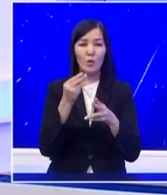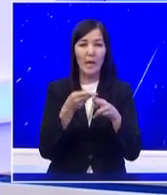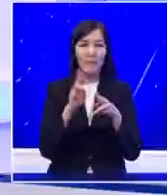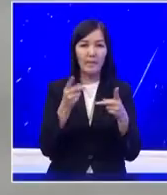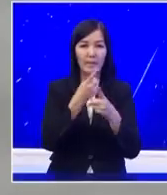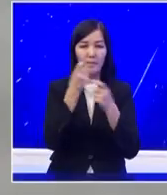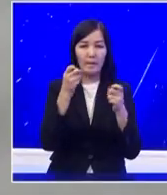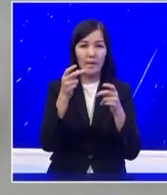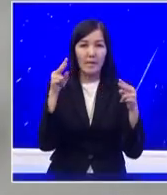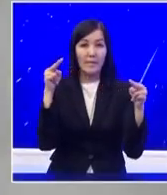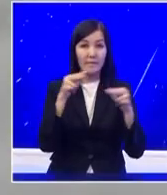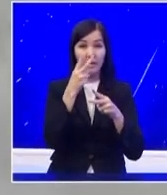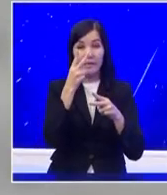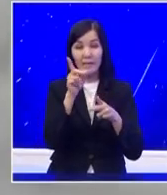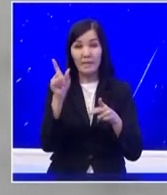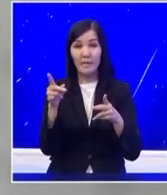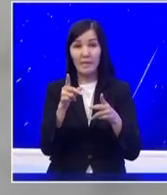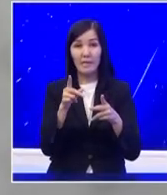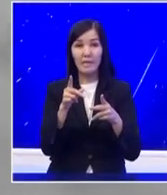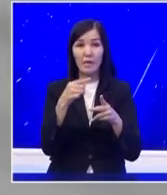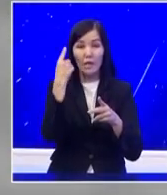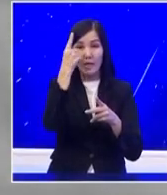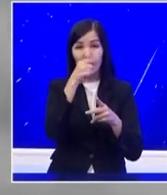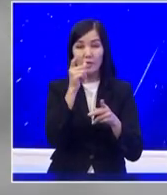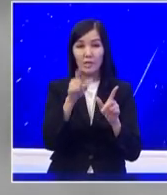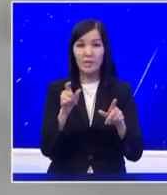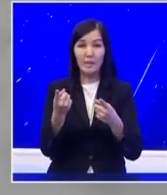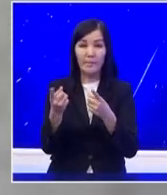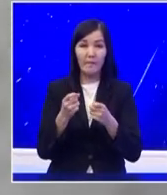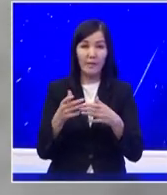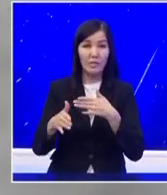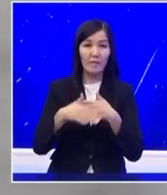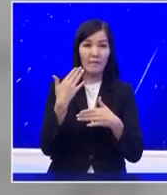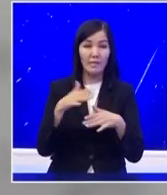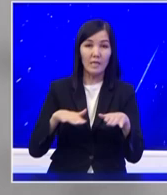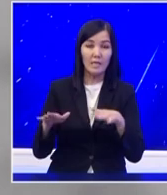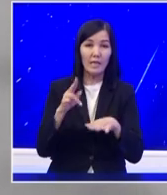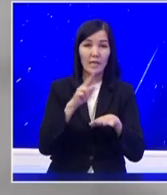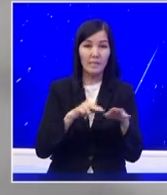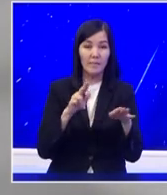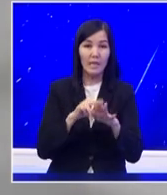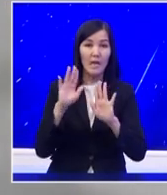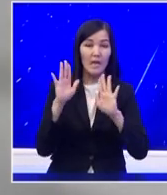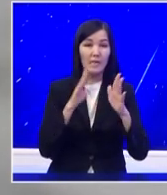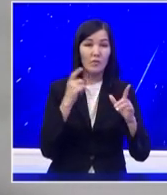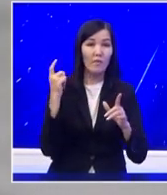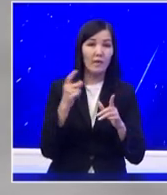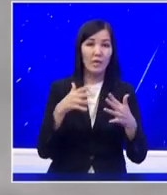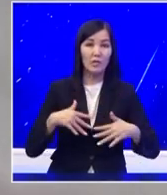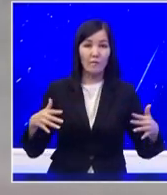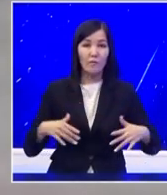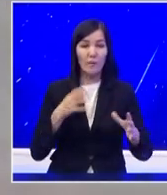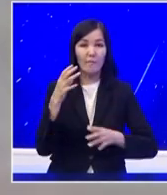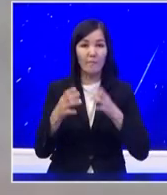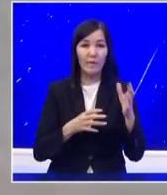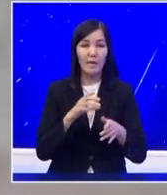сообщил свидетель происшествия. Для установления личности людей и привлечения их к ответственности территориальная инспекция лесного хозяйства и животного